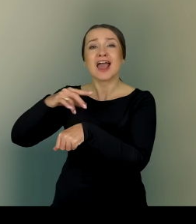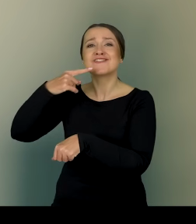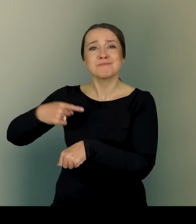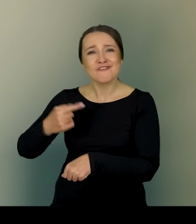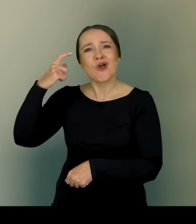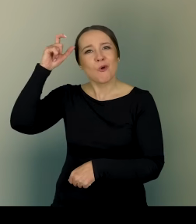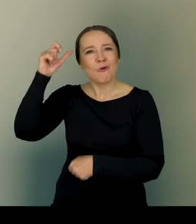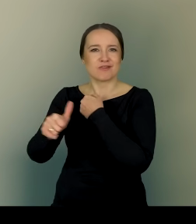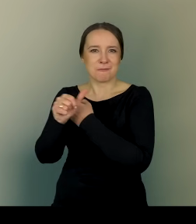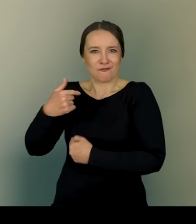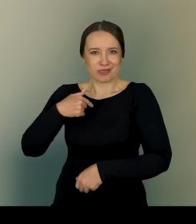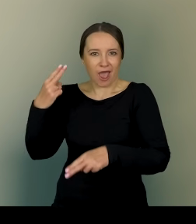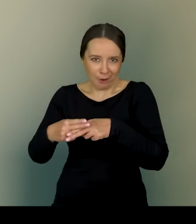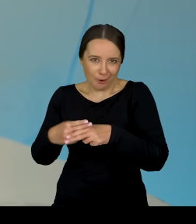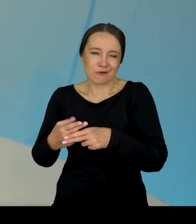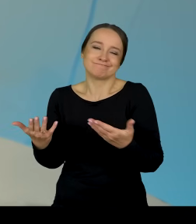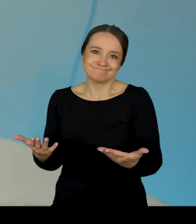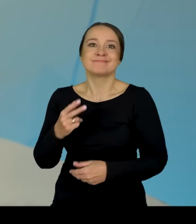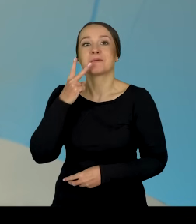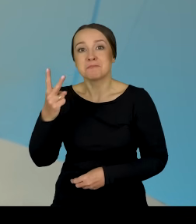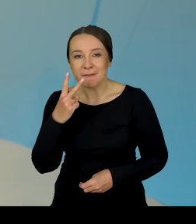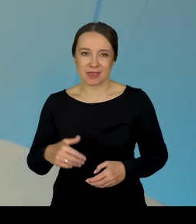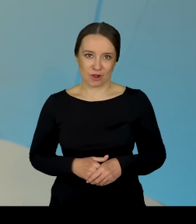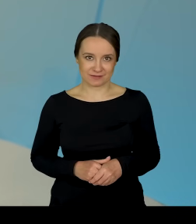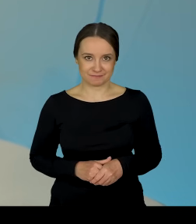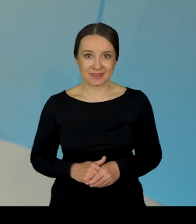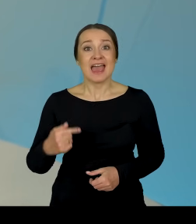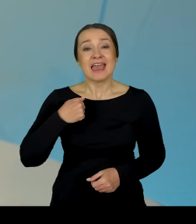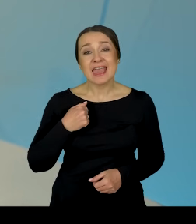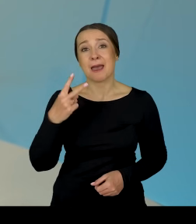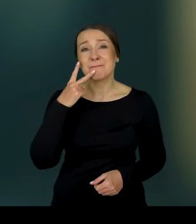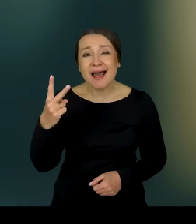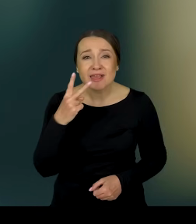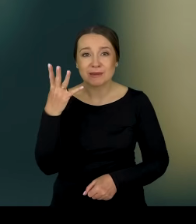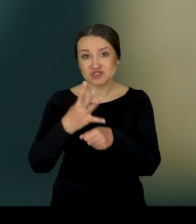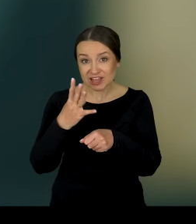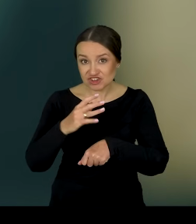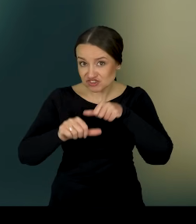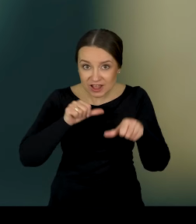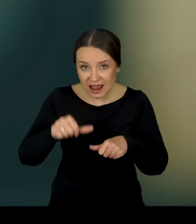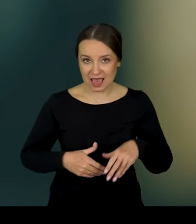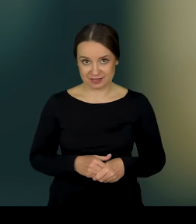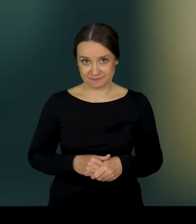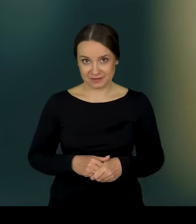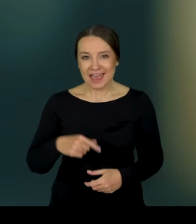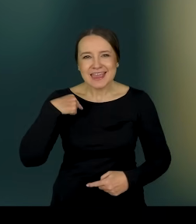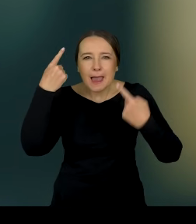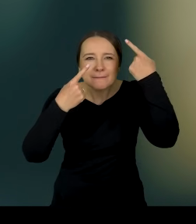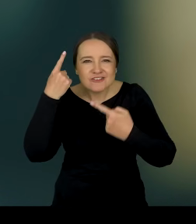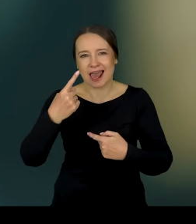powiedzieli, główną przyczyną było palenie papierochów. No i nikotyna zrobiła swoje. Paliłem przez 40 lat.